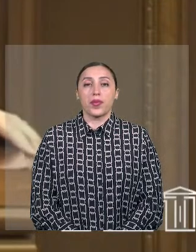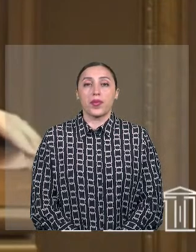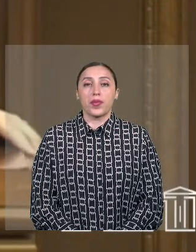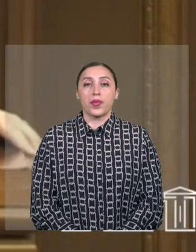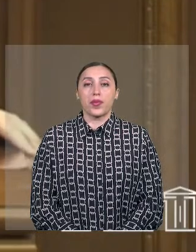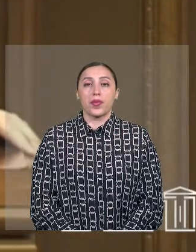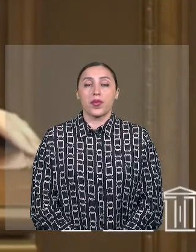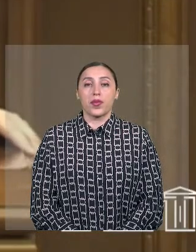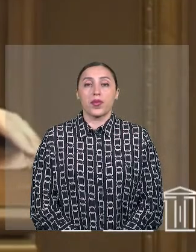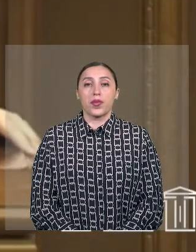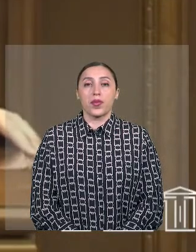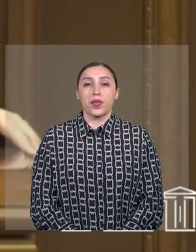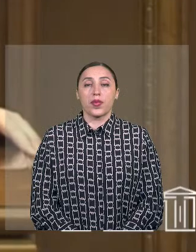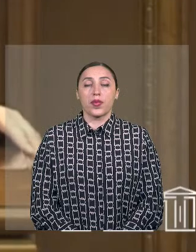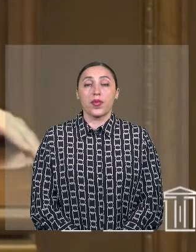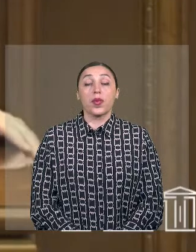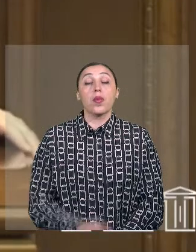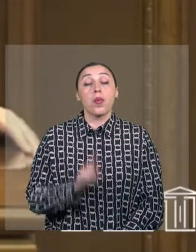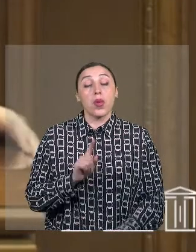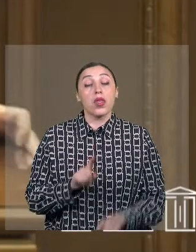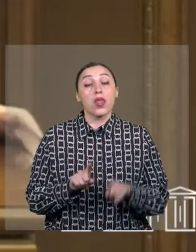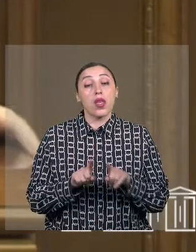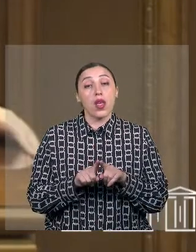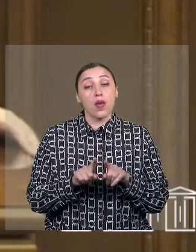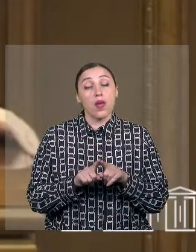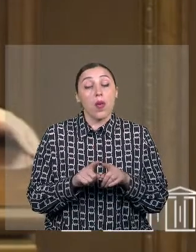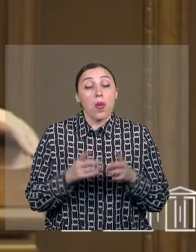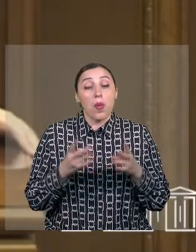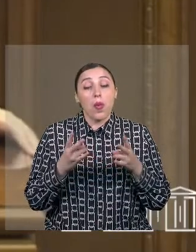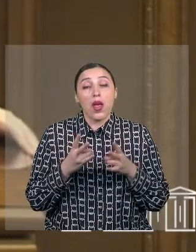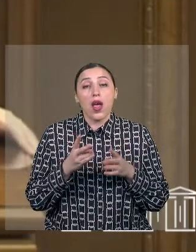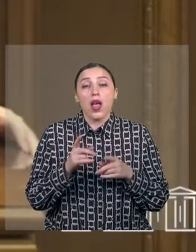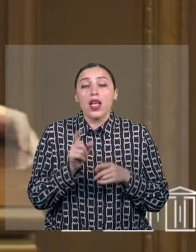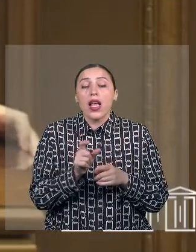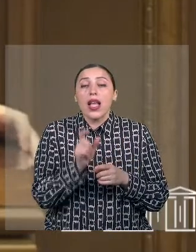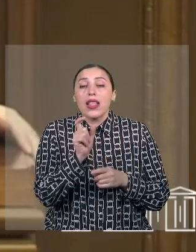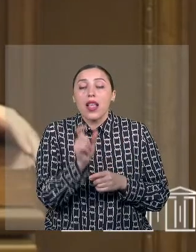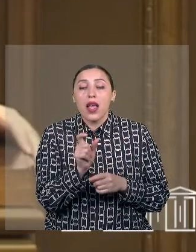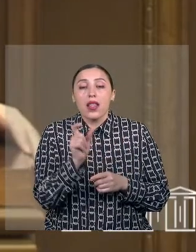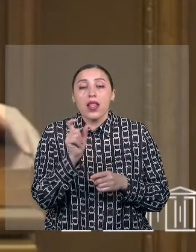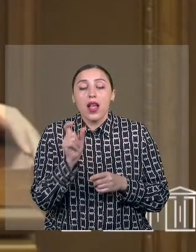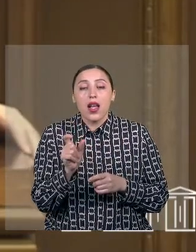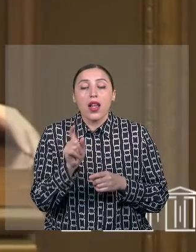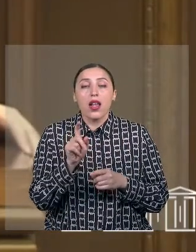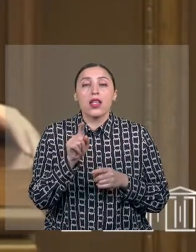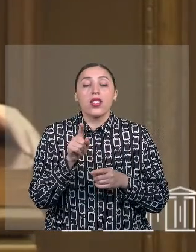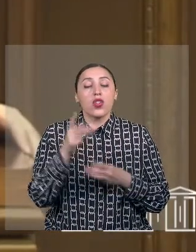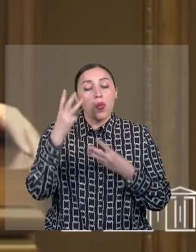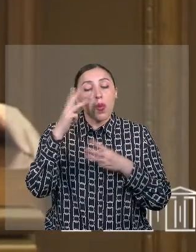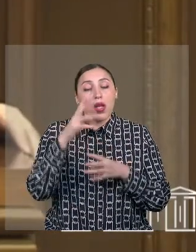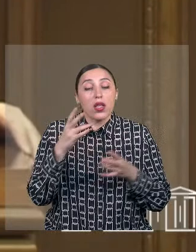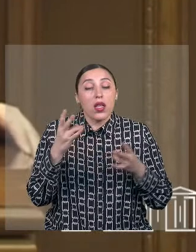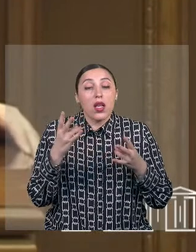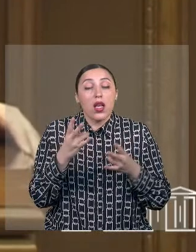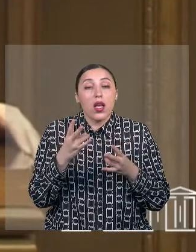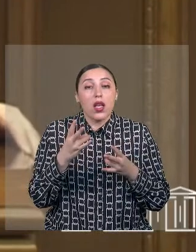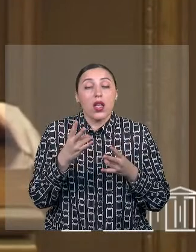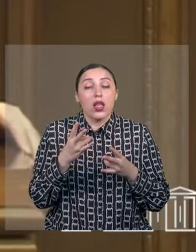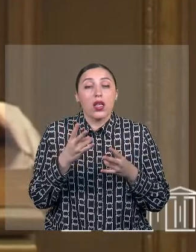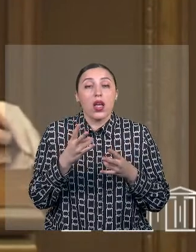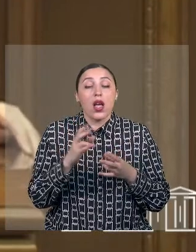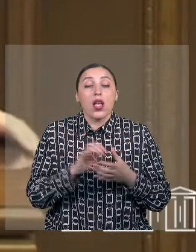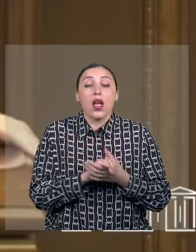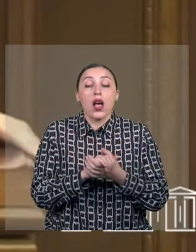պիտի հնարավոր լինի ավելի դետալացված արձանագրել, թե ինչպես է հնարավոր